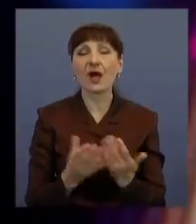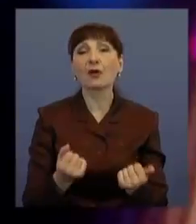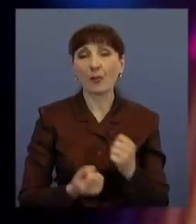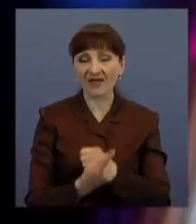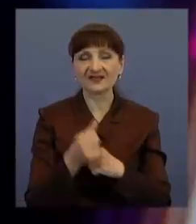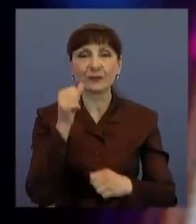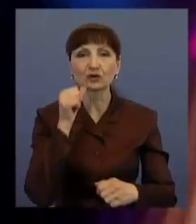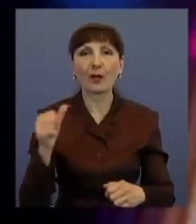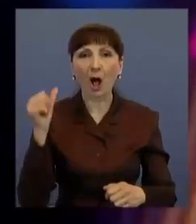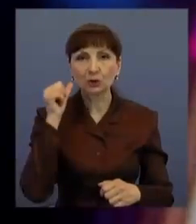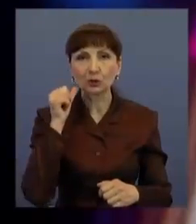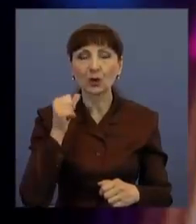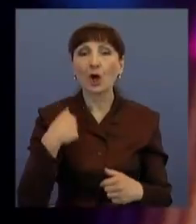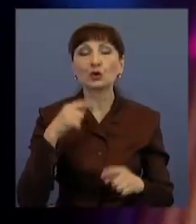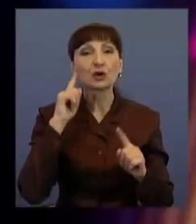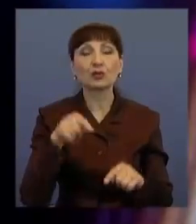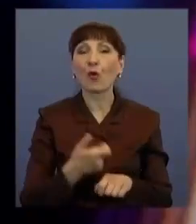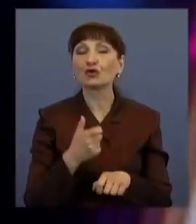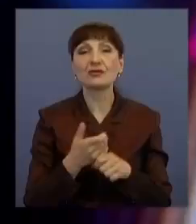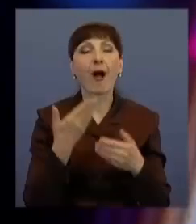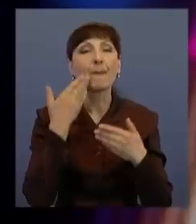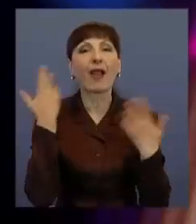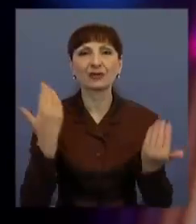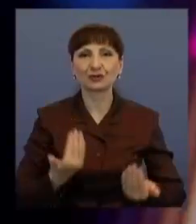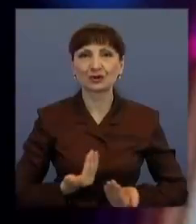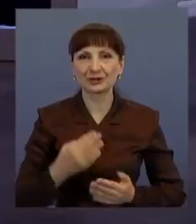появилось в прошлом году, но, мне кажется, оно очень облегчило жизнь